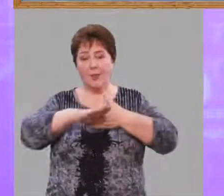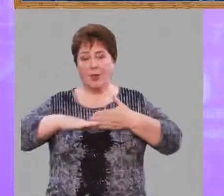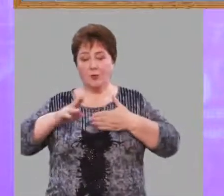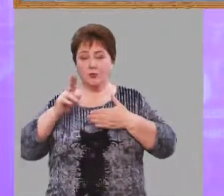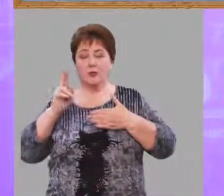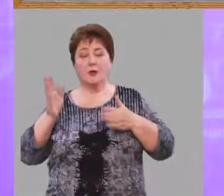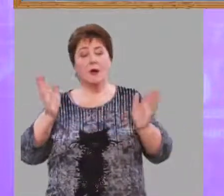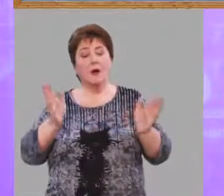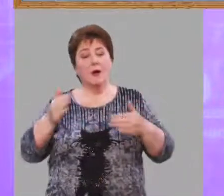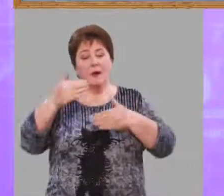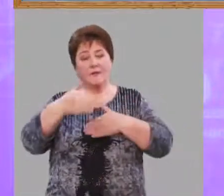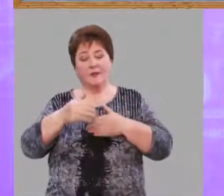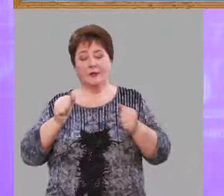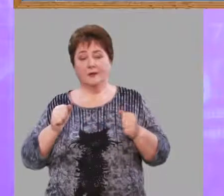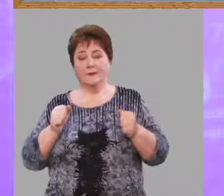площадь квадрата.